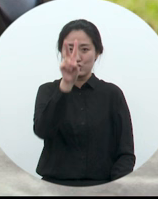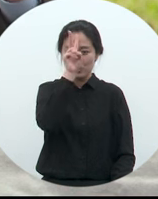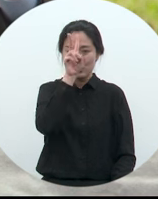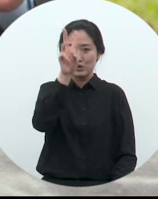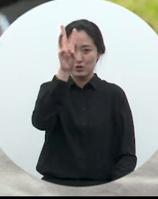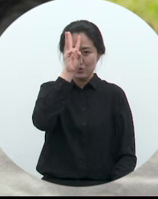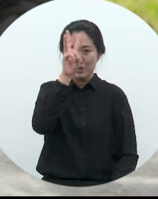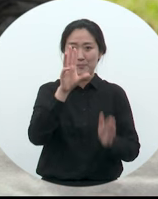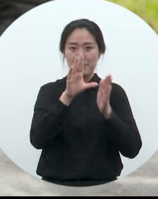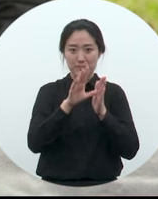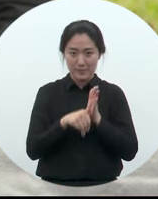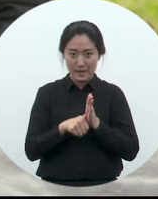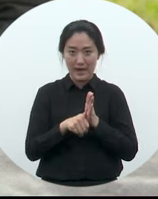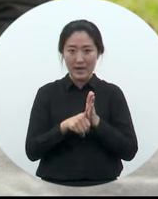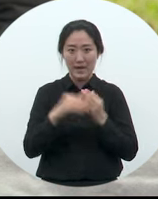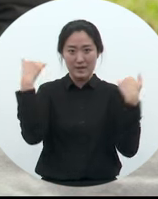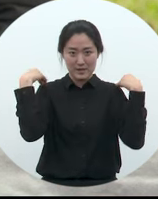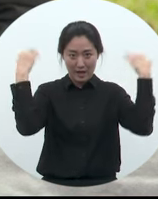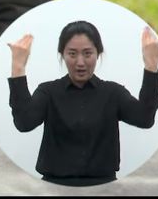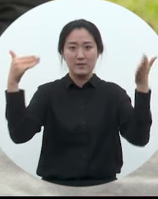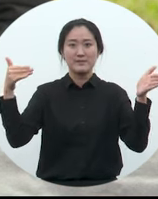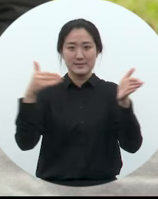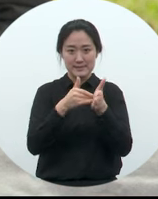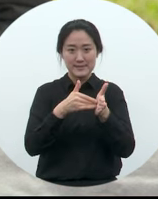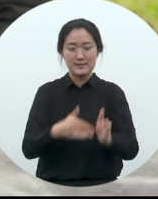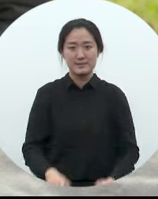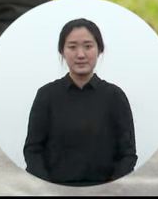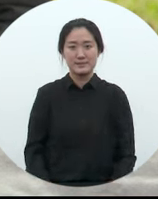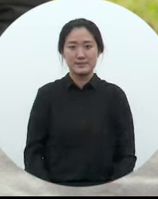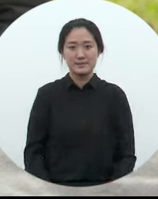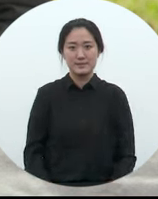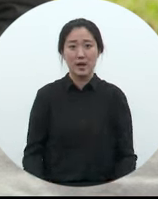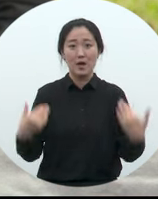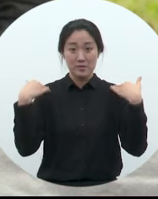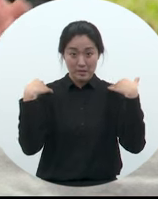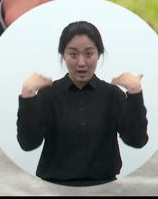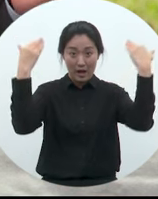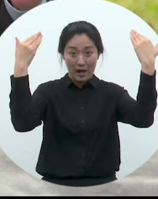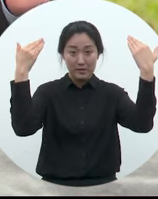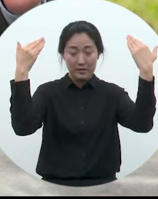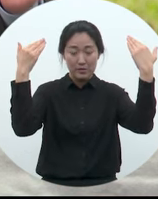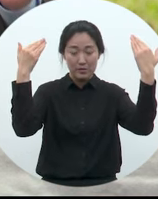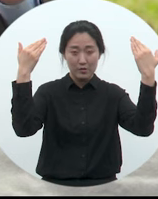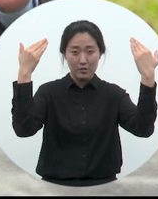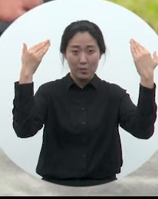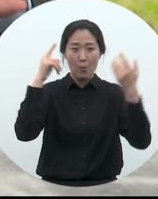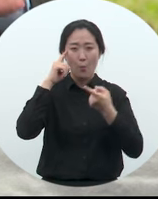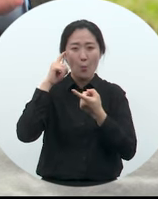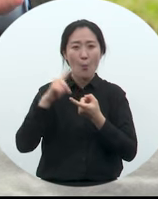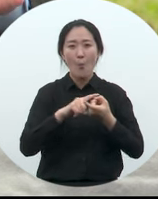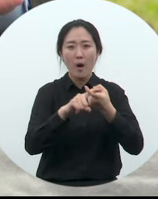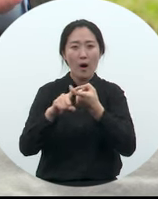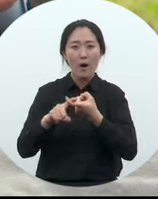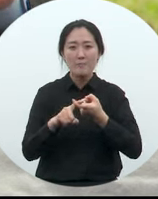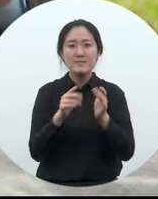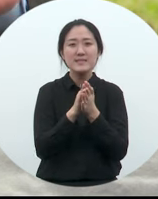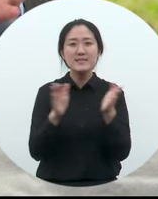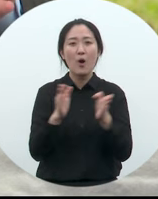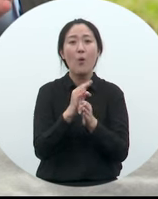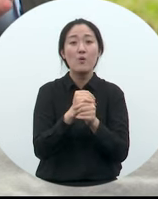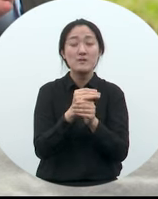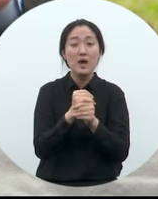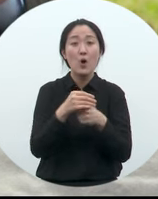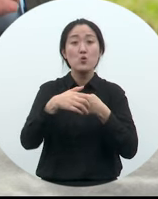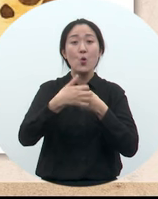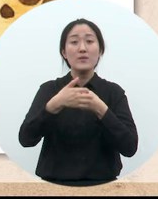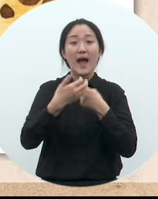대개 중2나 중3 때 멈춘다라고 이렇게 보시면 되겠고요. 이 성장에 대해서 관심을 가져야 될